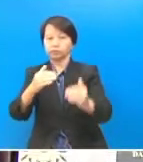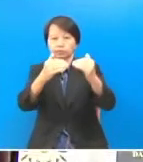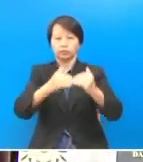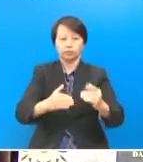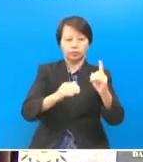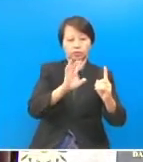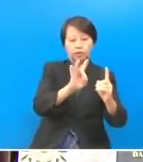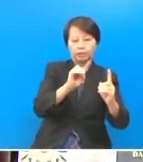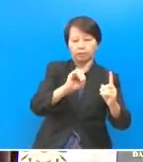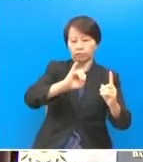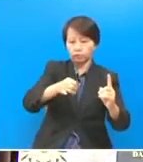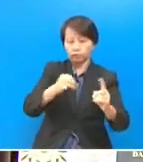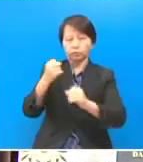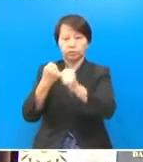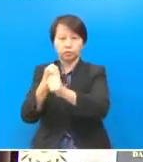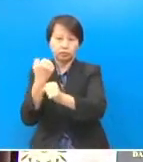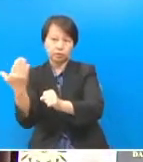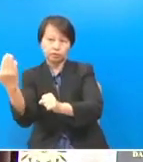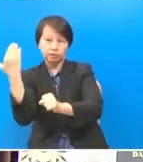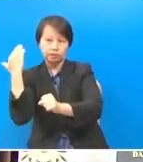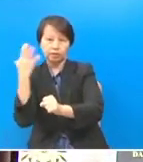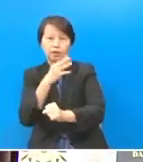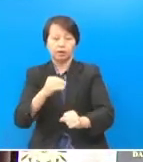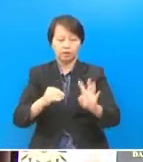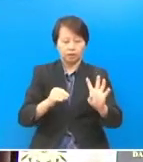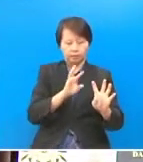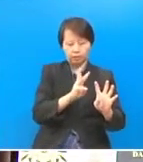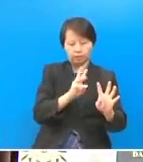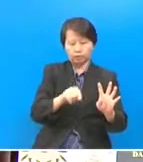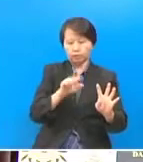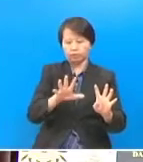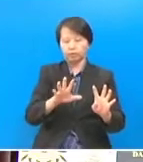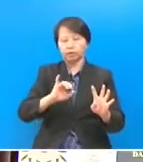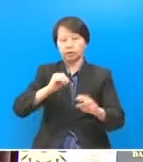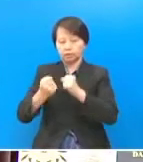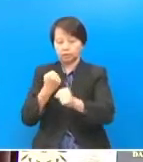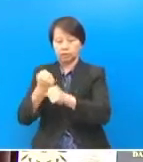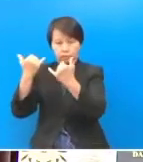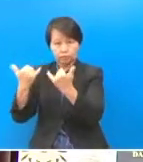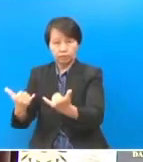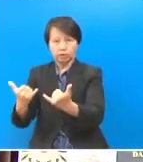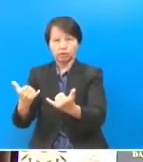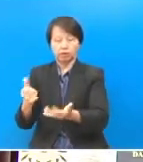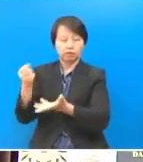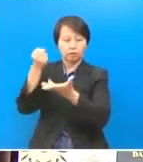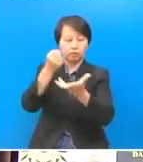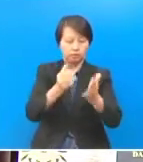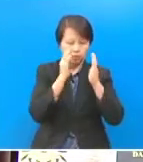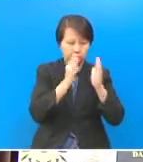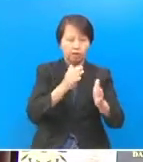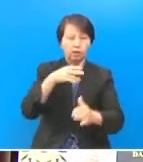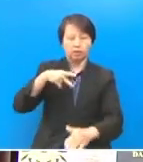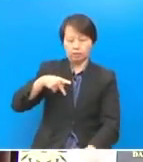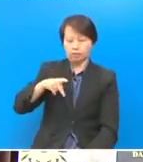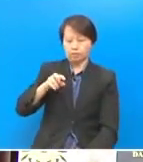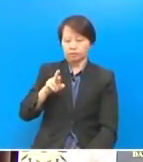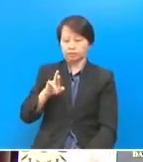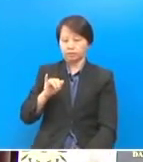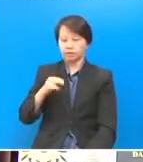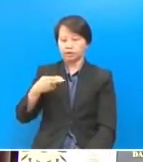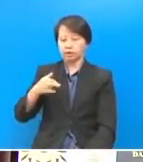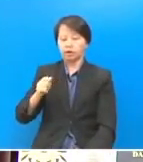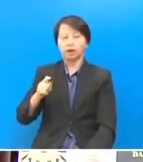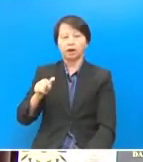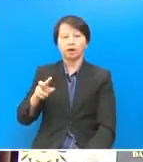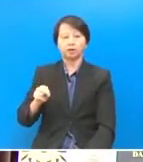180000000 lingge tahun lalu dan 4605 juta unit pada tahun ini melaju pks prihatin jangan umumkan bambolini